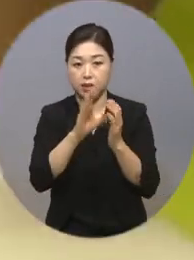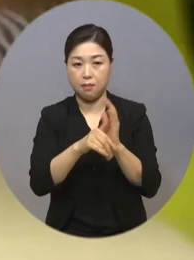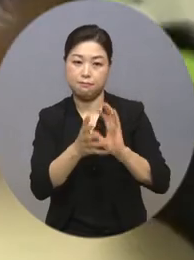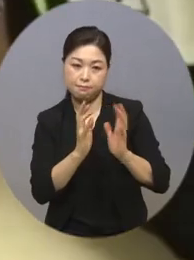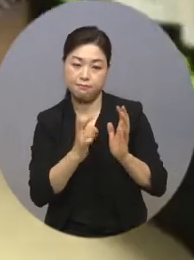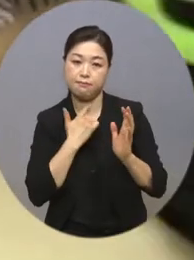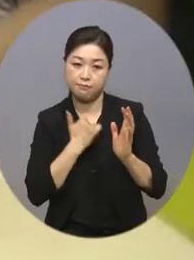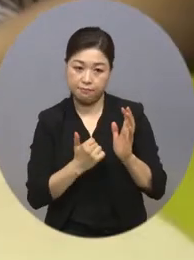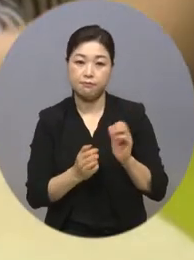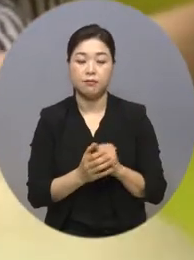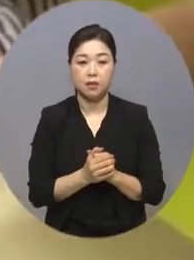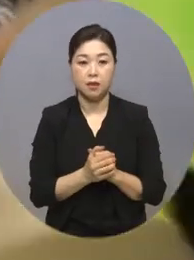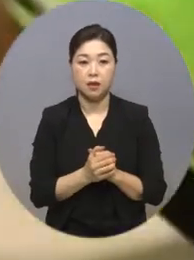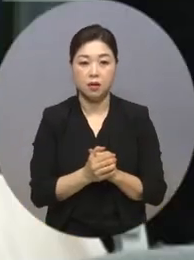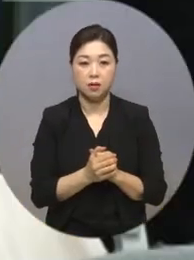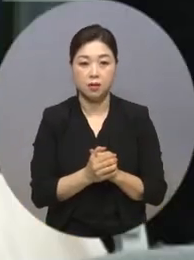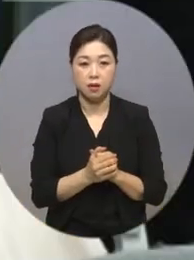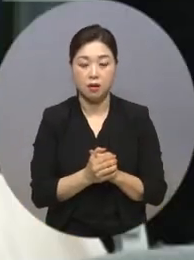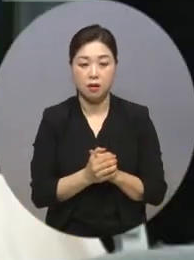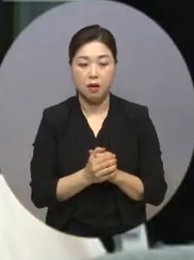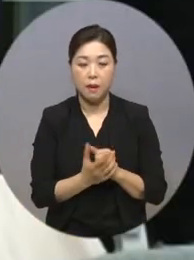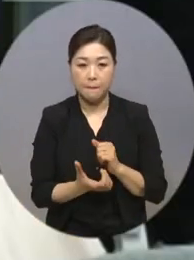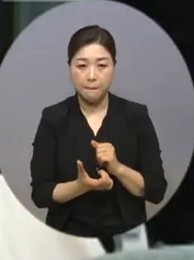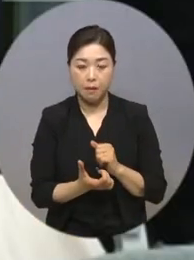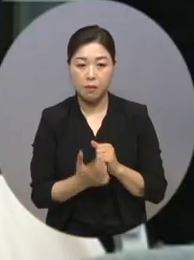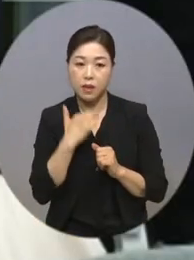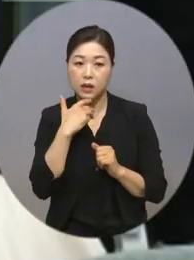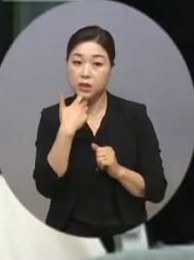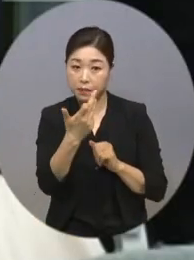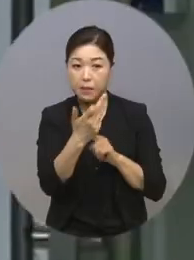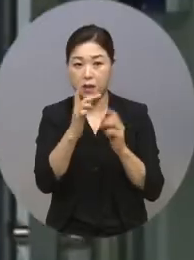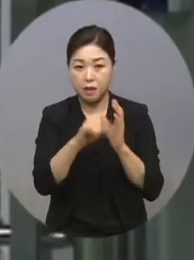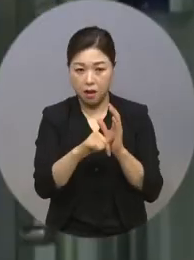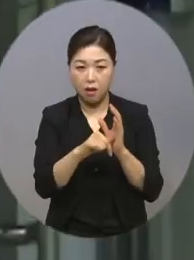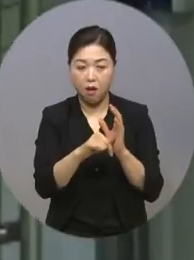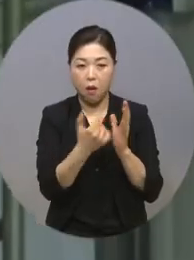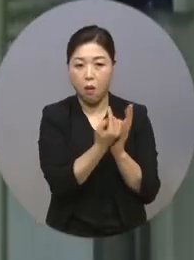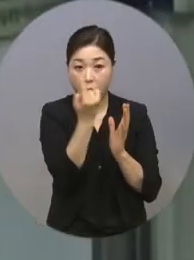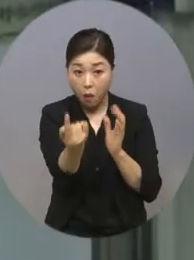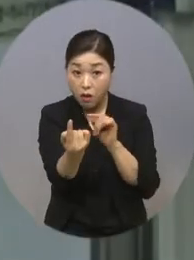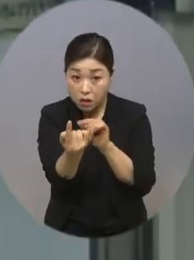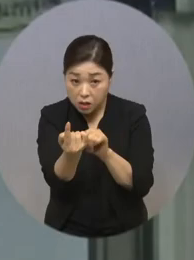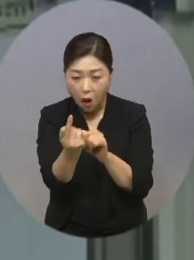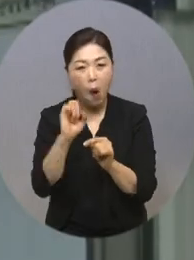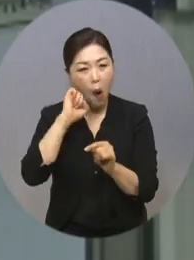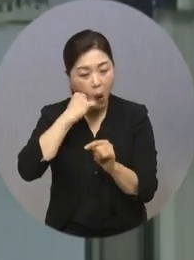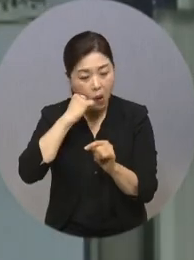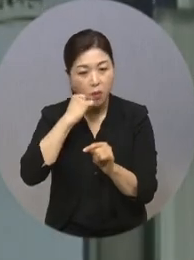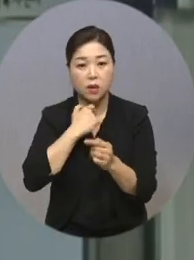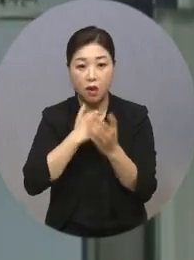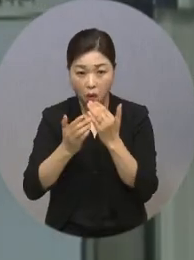시기에 보호조치가 종료돼 겪었던 보호 대상 아동의 어려움을 해소할 수 있게 됐습니다.